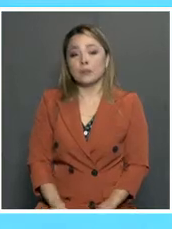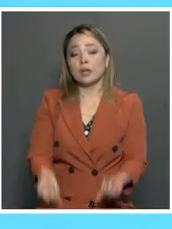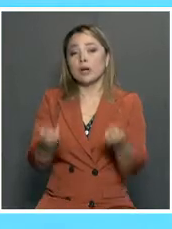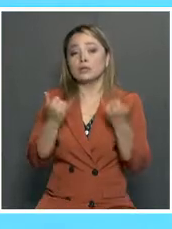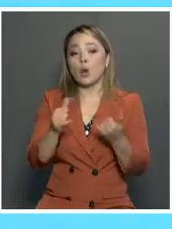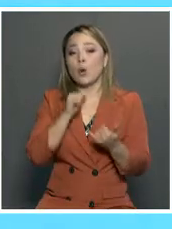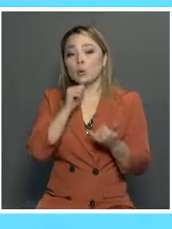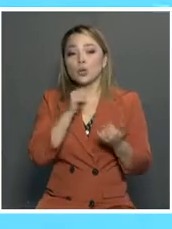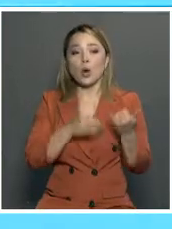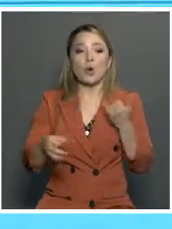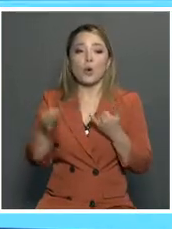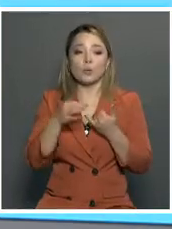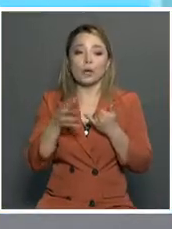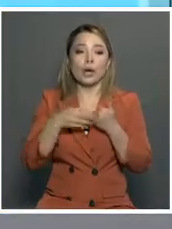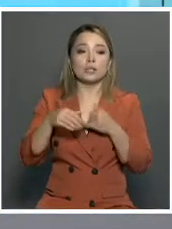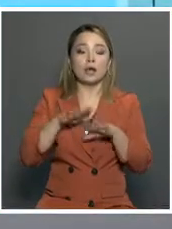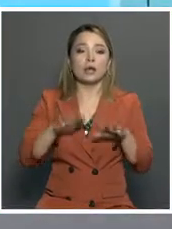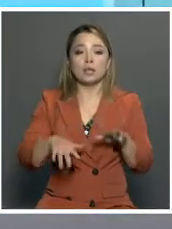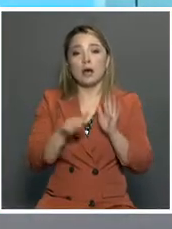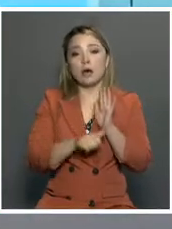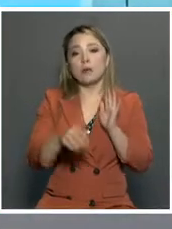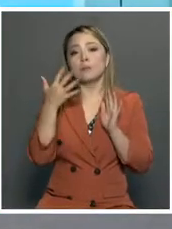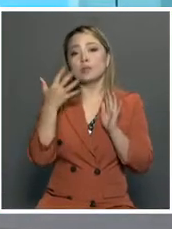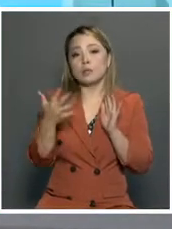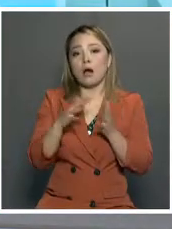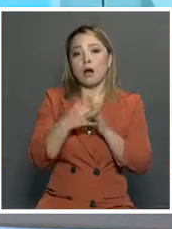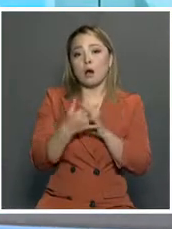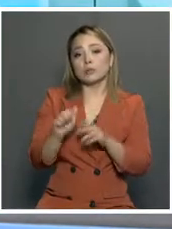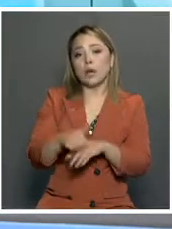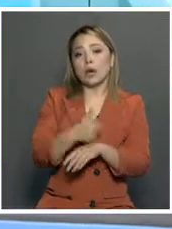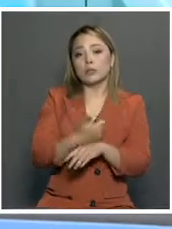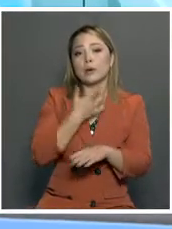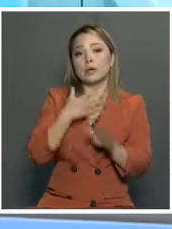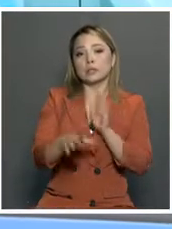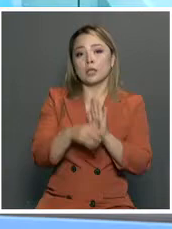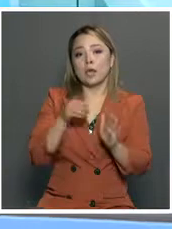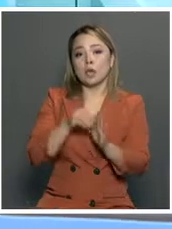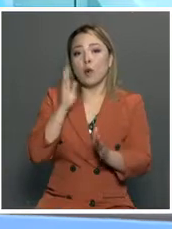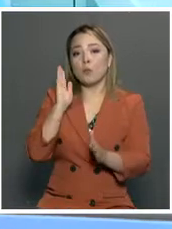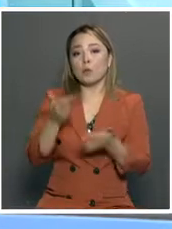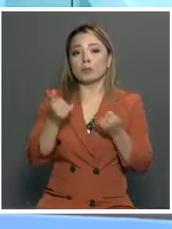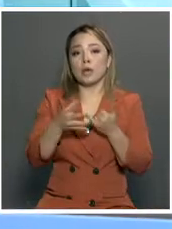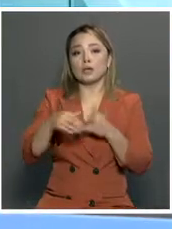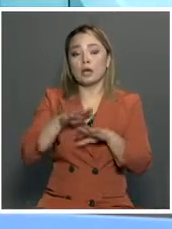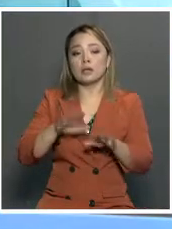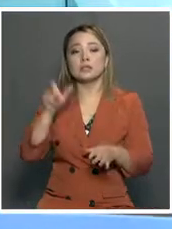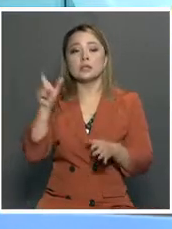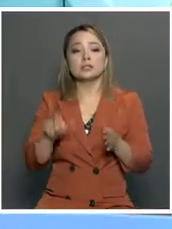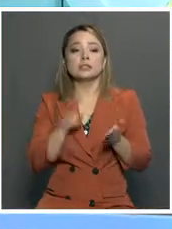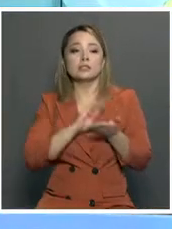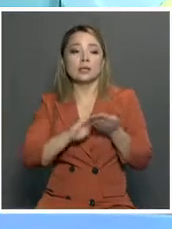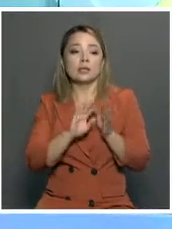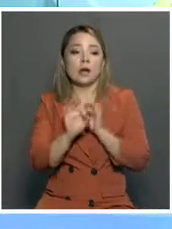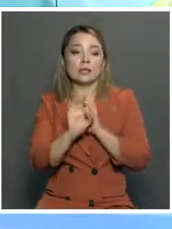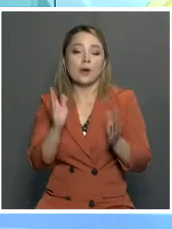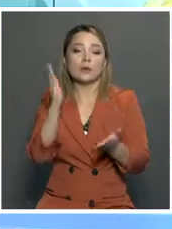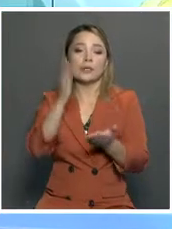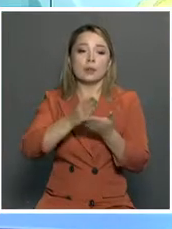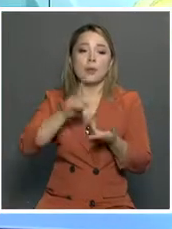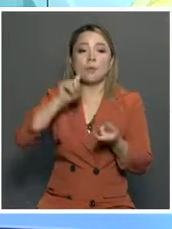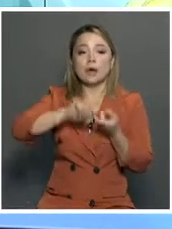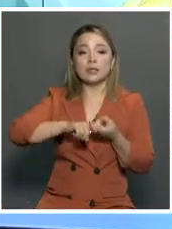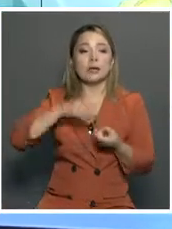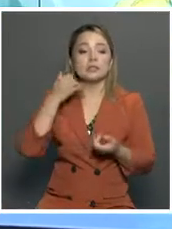Қостанай облысында бүгін жергілікті тұрғындар 65 ауылдың әкімін сайлайтын болады. Дәл қазір осы өңірдегі тілшіміз Дәуренбек Әбдібек бізбен тікелей